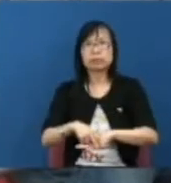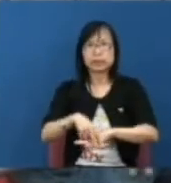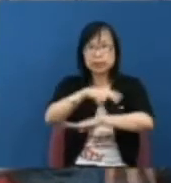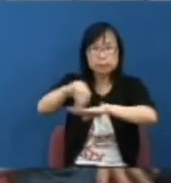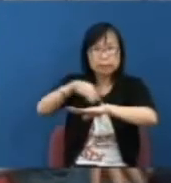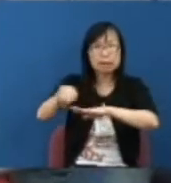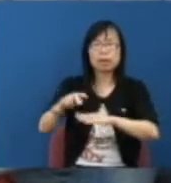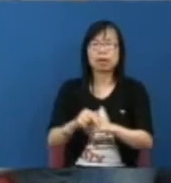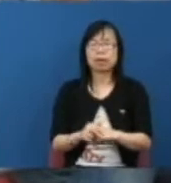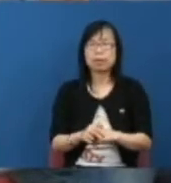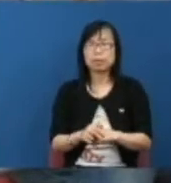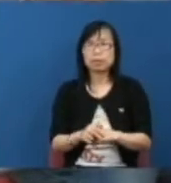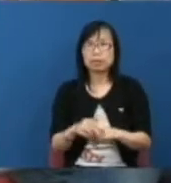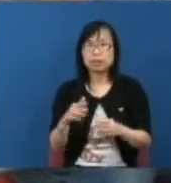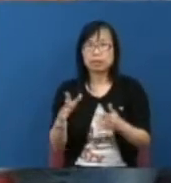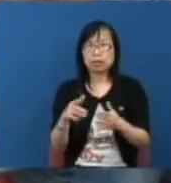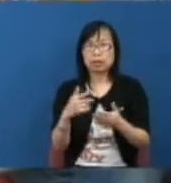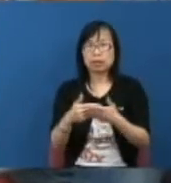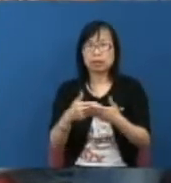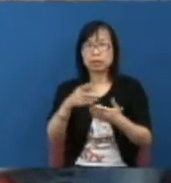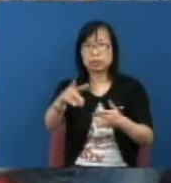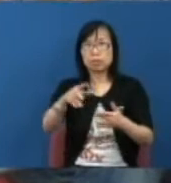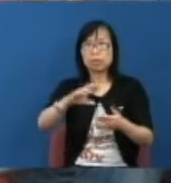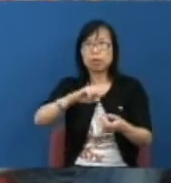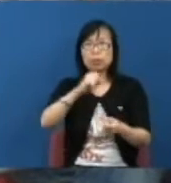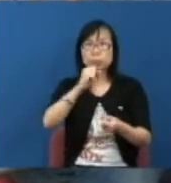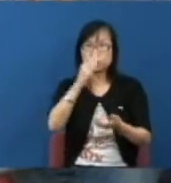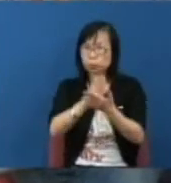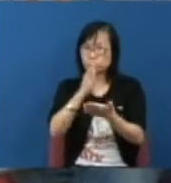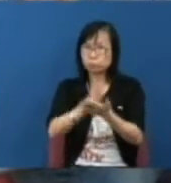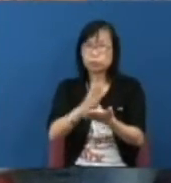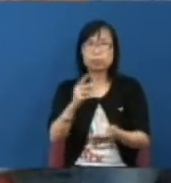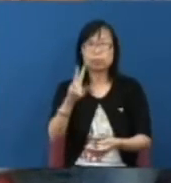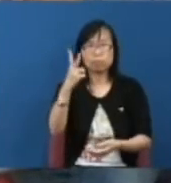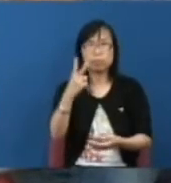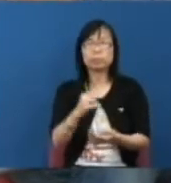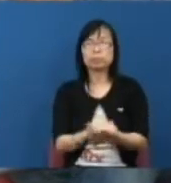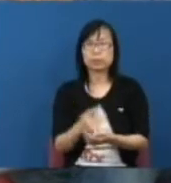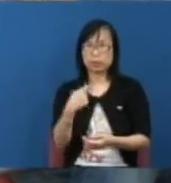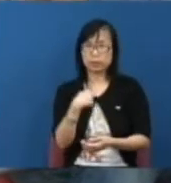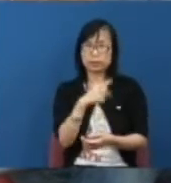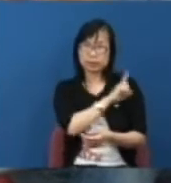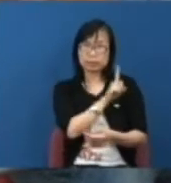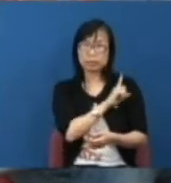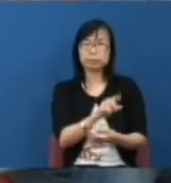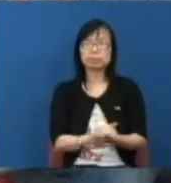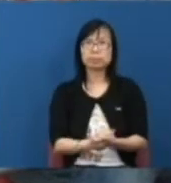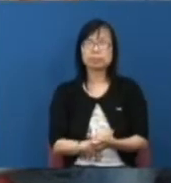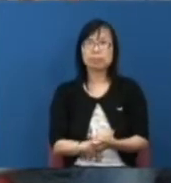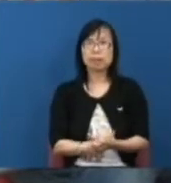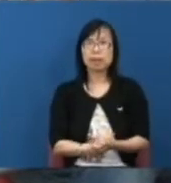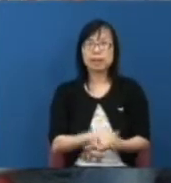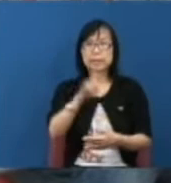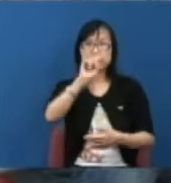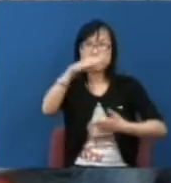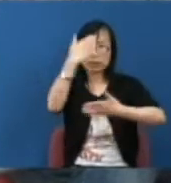人與人之間咧，其實成個 lifestyle 個 mode 係唔同嘅，完全兩樣嘢嚟。咁變咗我自己覺得點樣去減